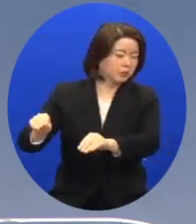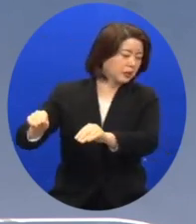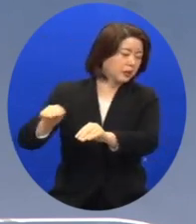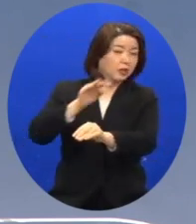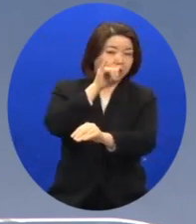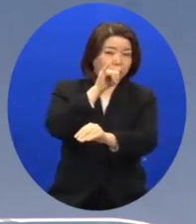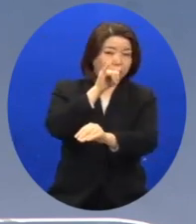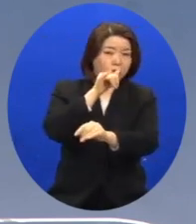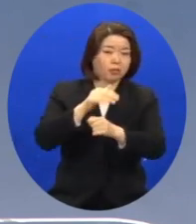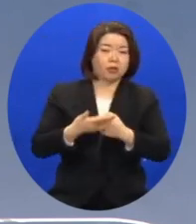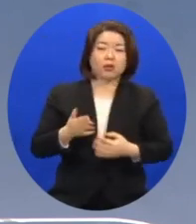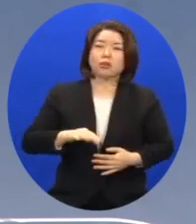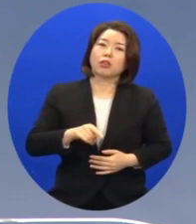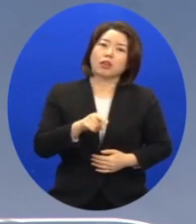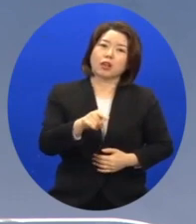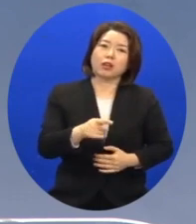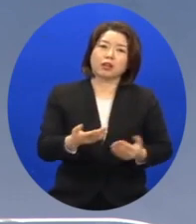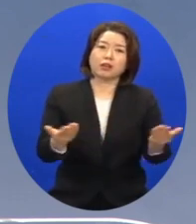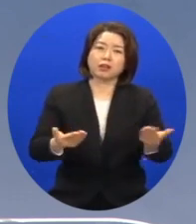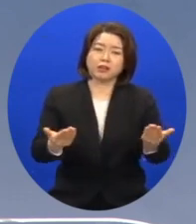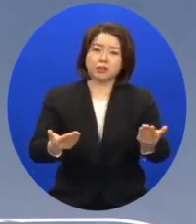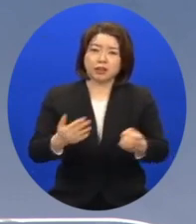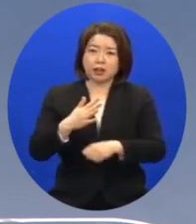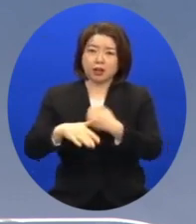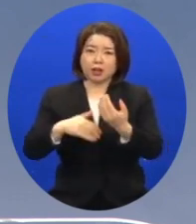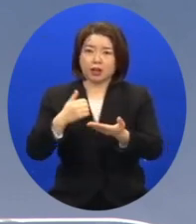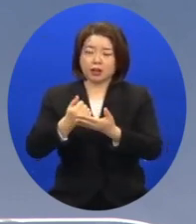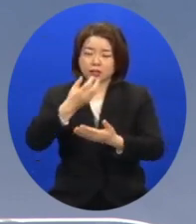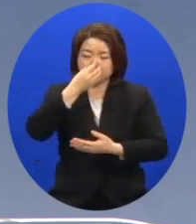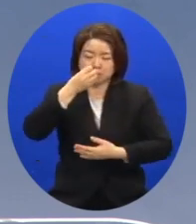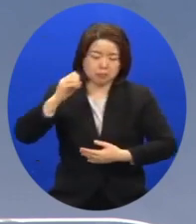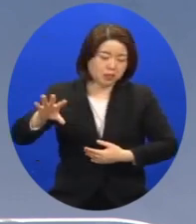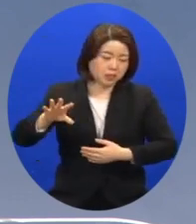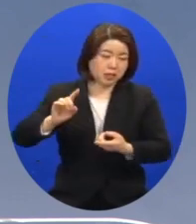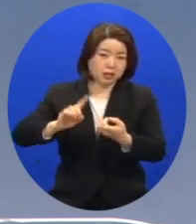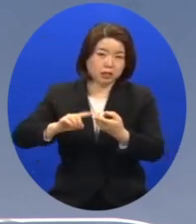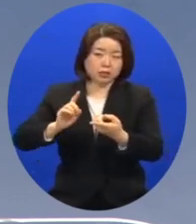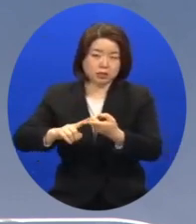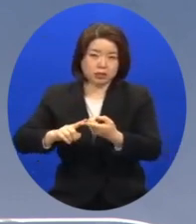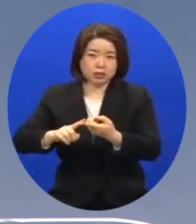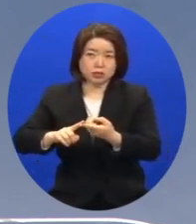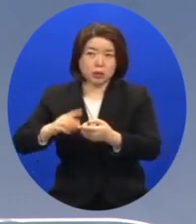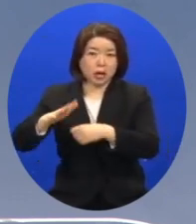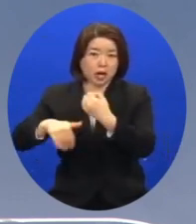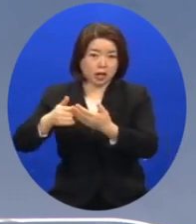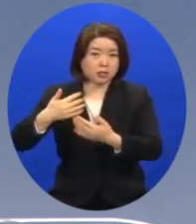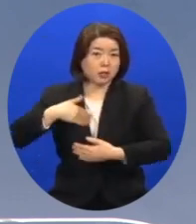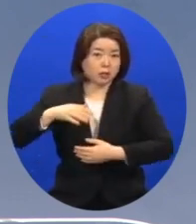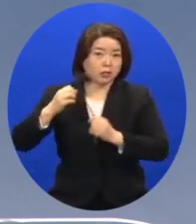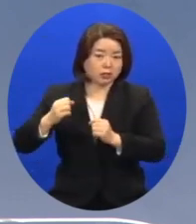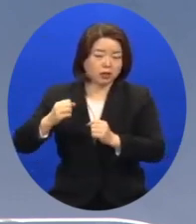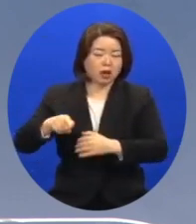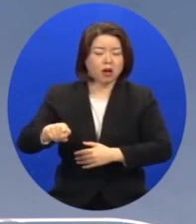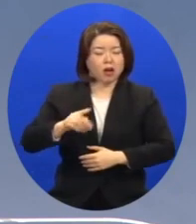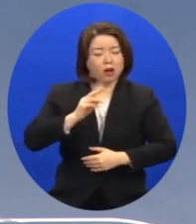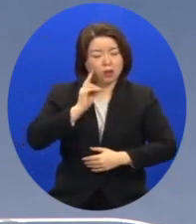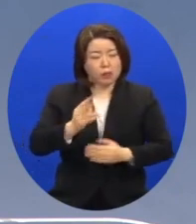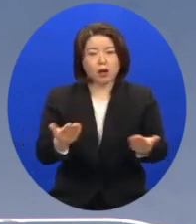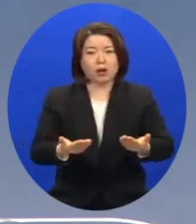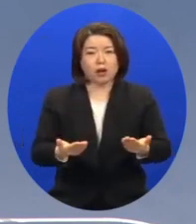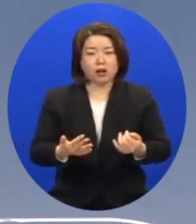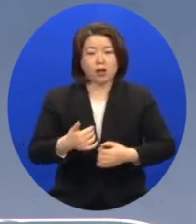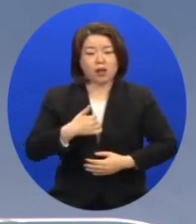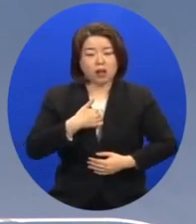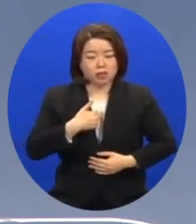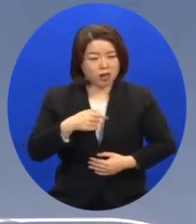그런데 그게 하나님을 멸시하는 것이 로 하나님이 받으시는 건 아 이게 얼마나 끔찍한 이래요 자기는 그렇게 한 해